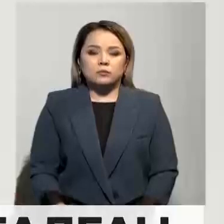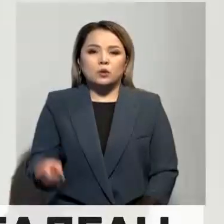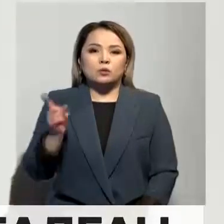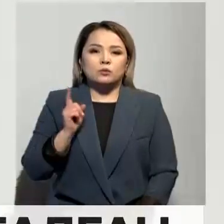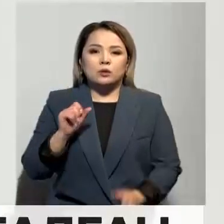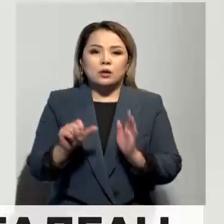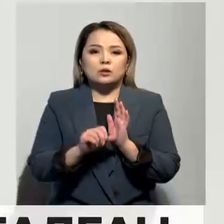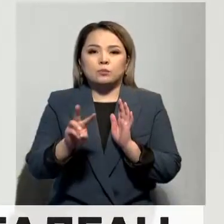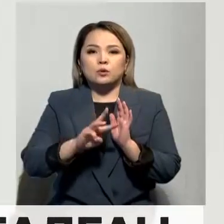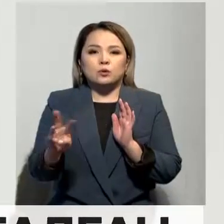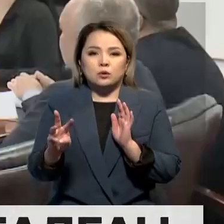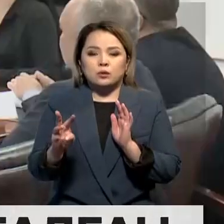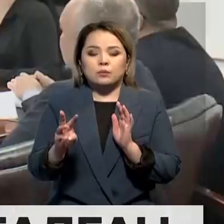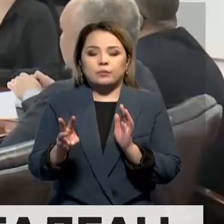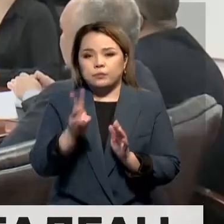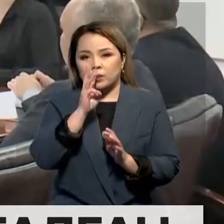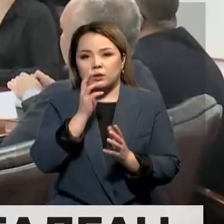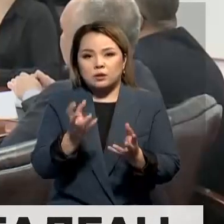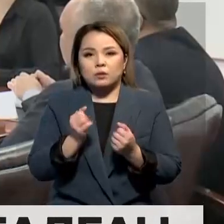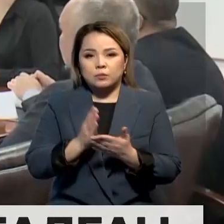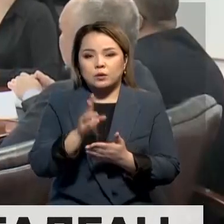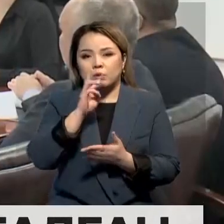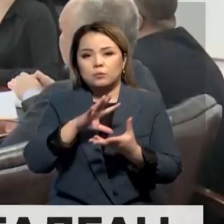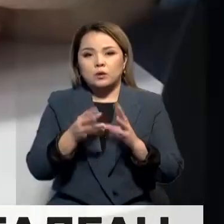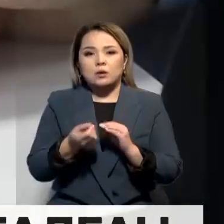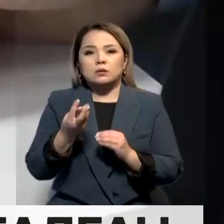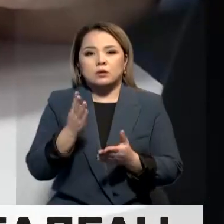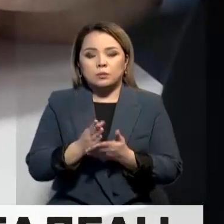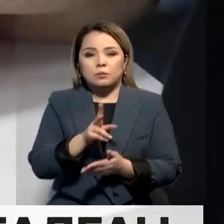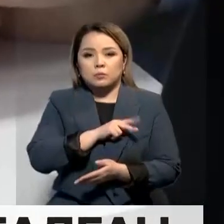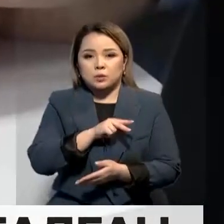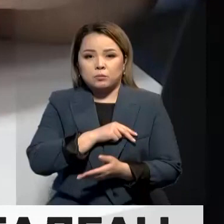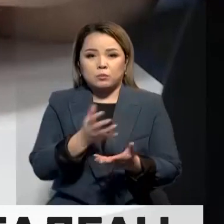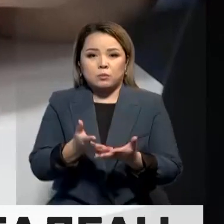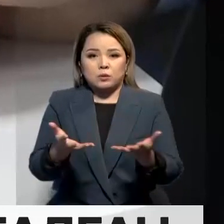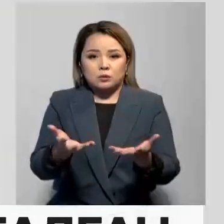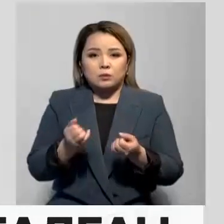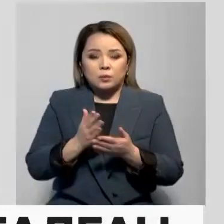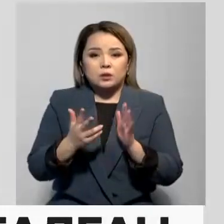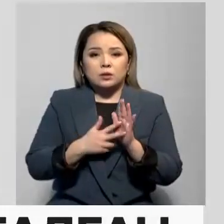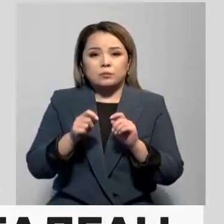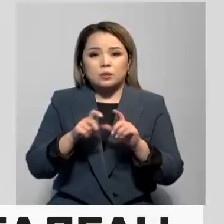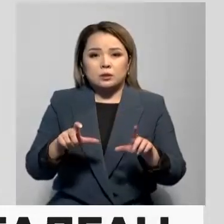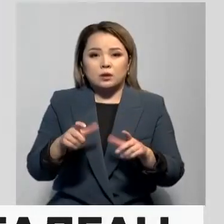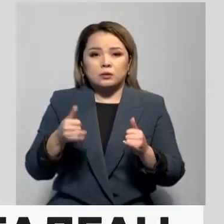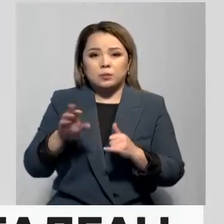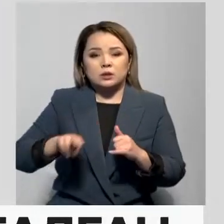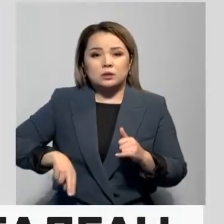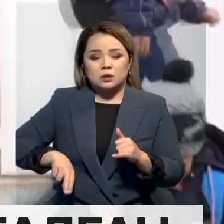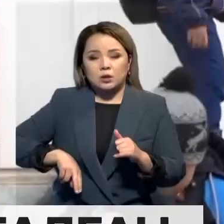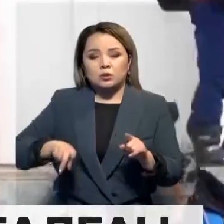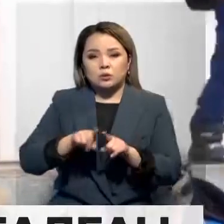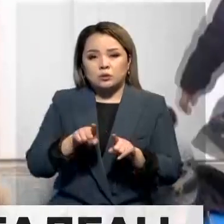Күзетші 6 миллион теңге үстема қалған, сонда жала қысығанша. Қызылорда облысында 8 мектеп директорына қатысты іс